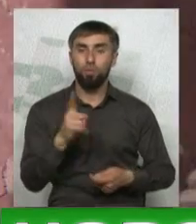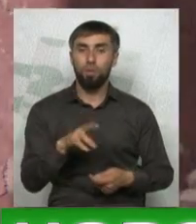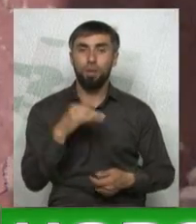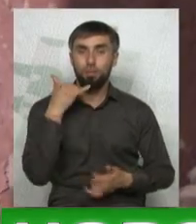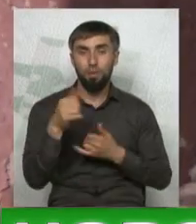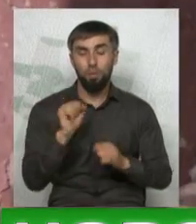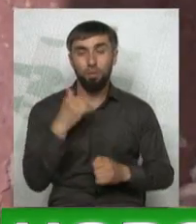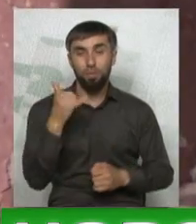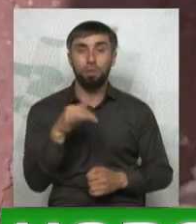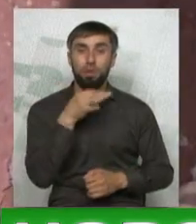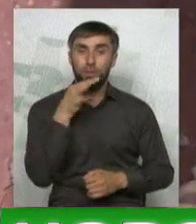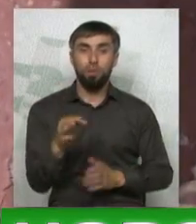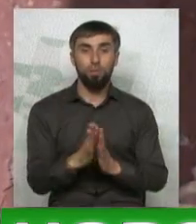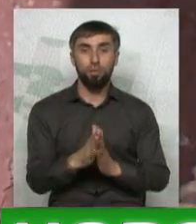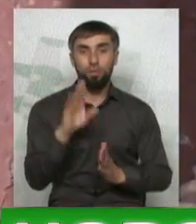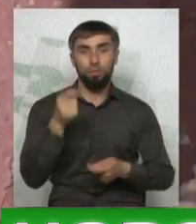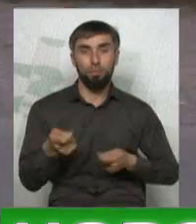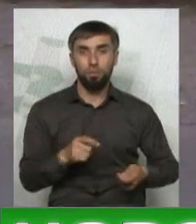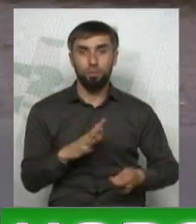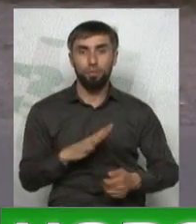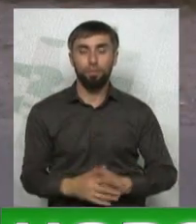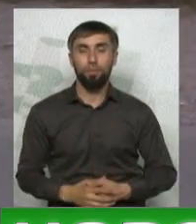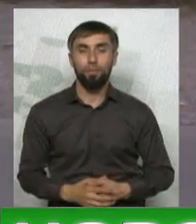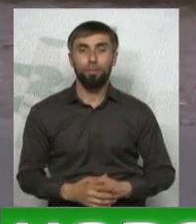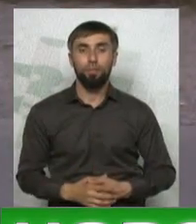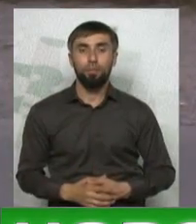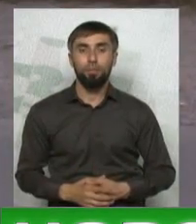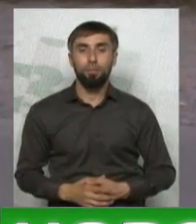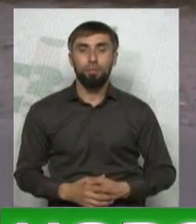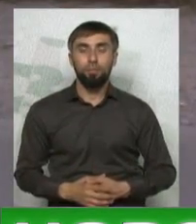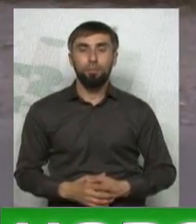звонков на сайтах администрации. Дана Плиева, Султан Магушков, Новости 24.